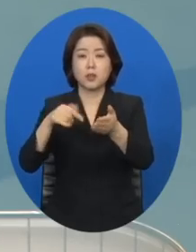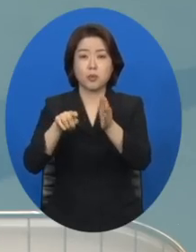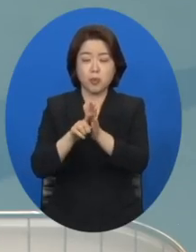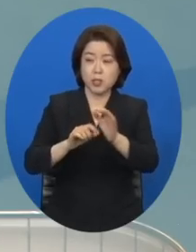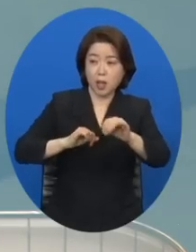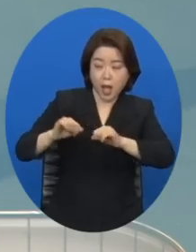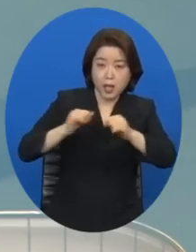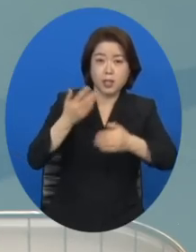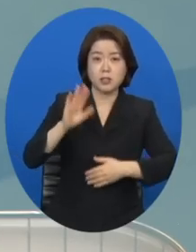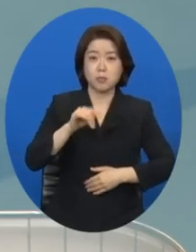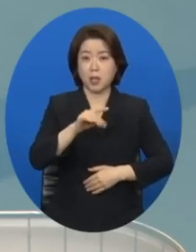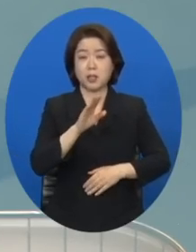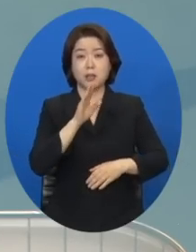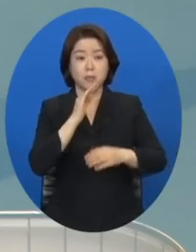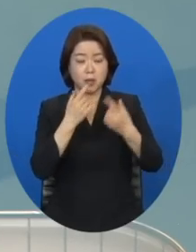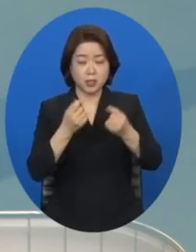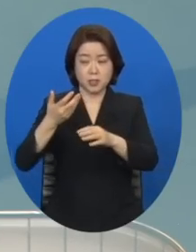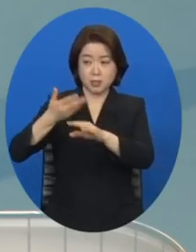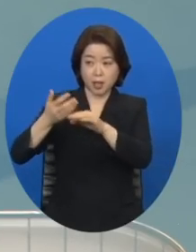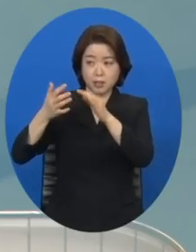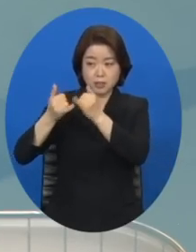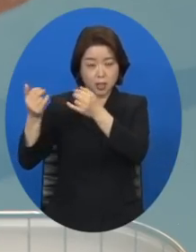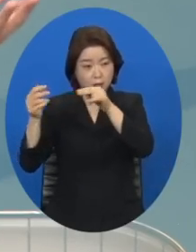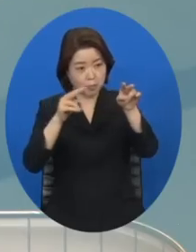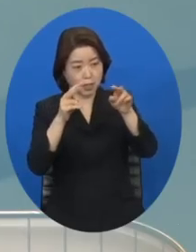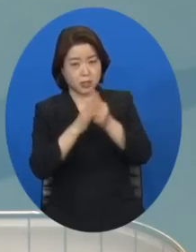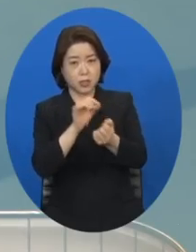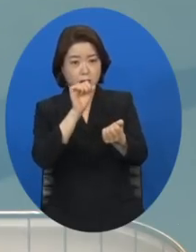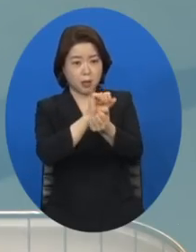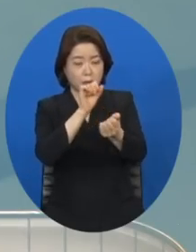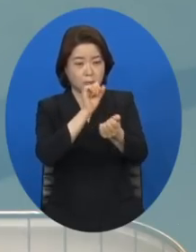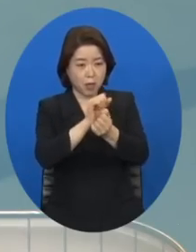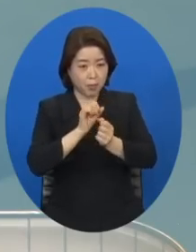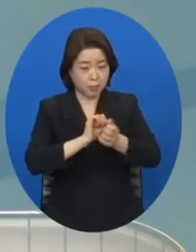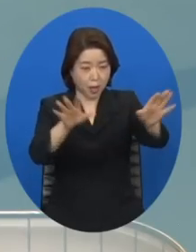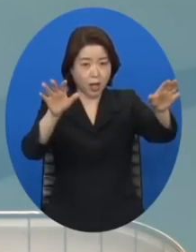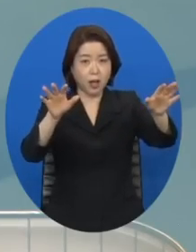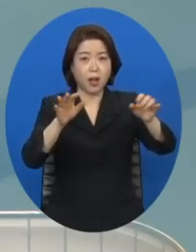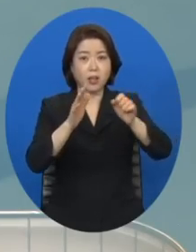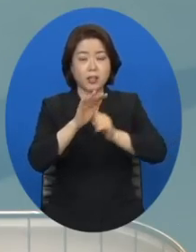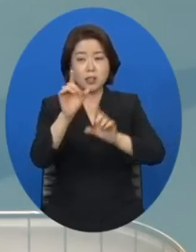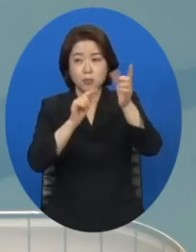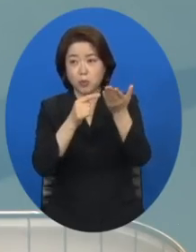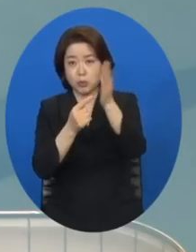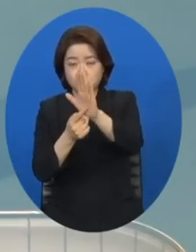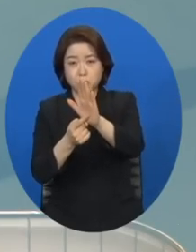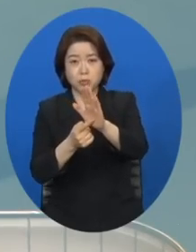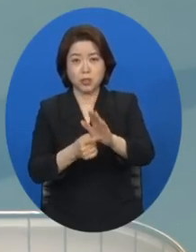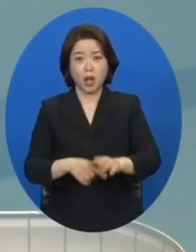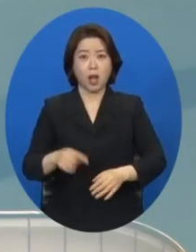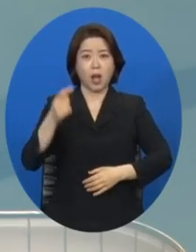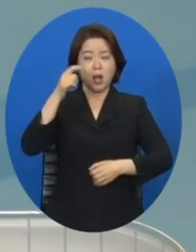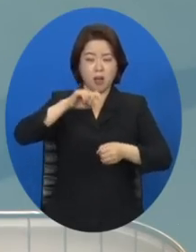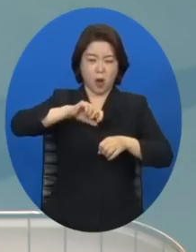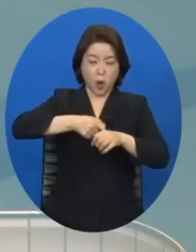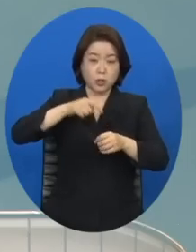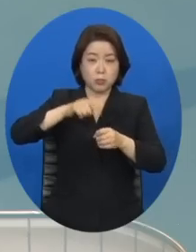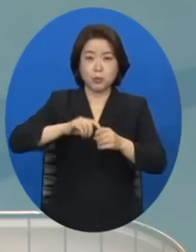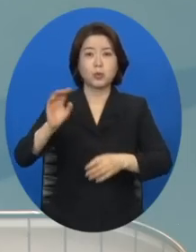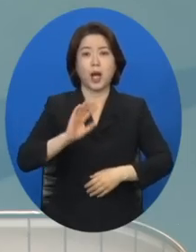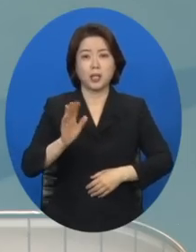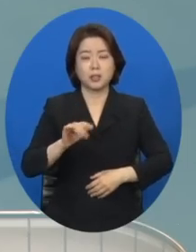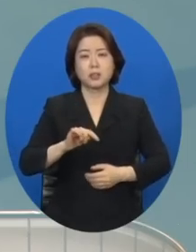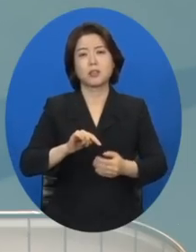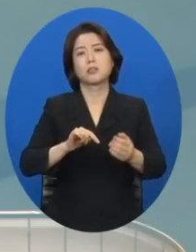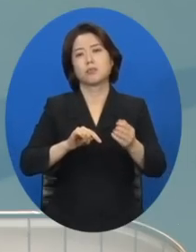했는데 이것이 마치 다른 사람들에게이 병을 퍼트리고 한 것처럼 비춰진 어떤 의도치 않은 어떤 것도 있다라고 얘기를 해요